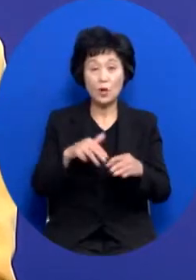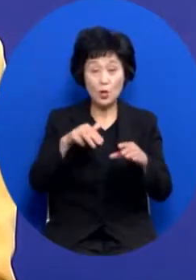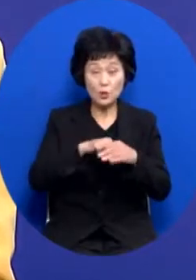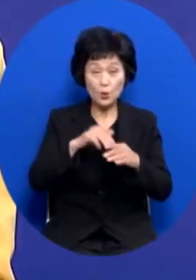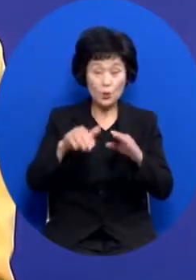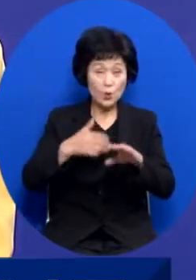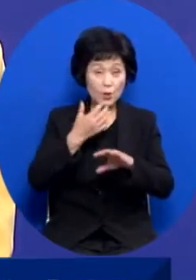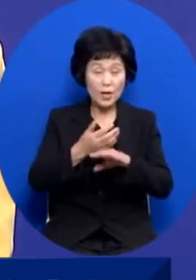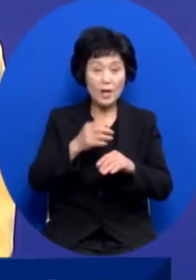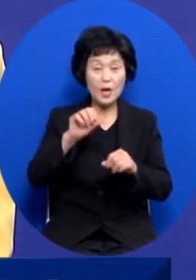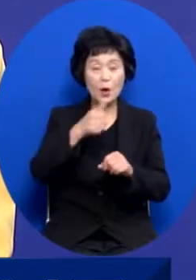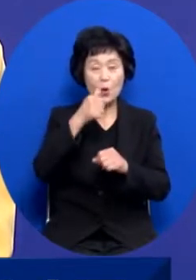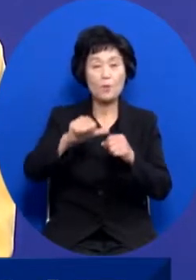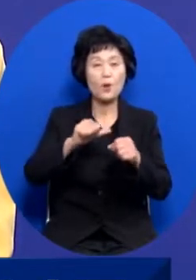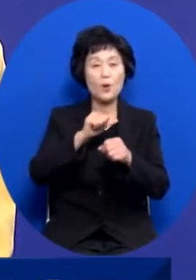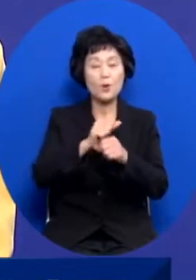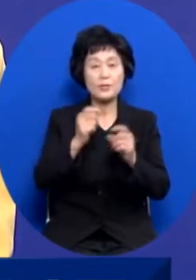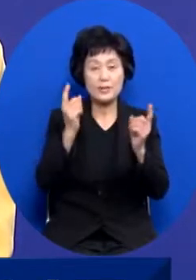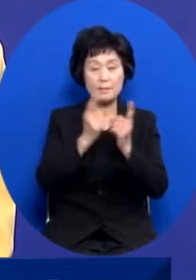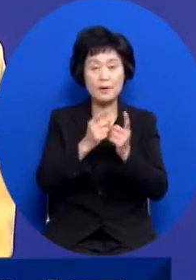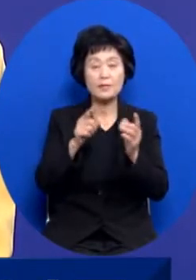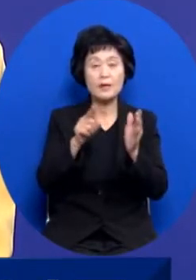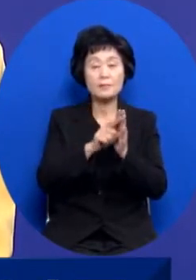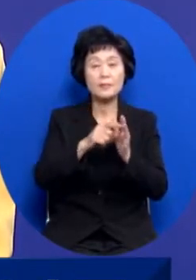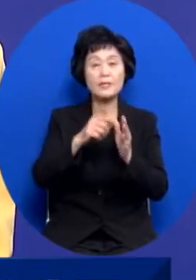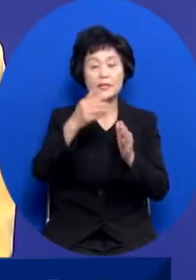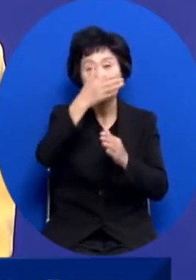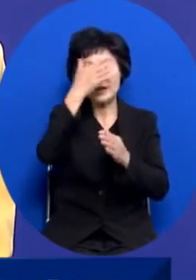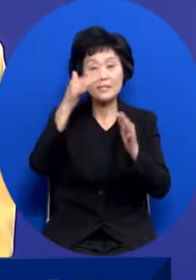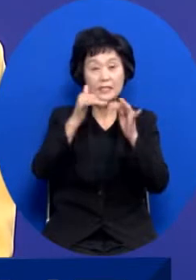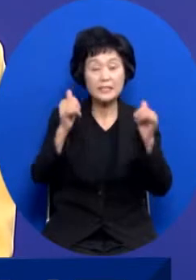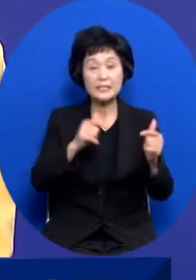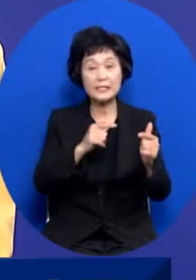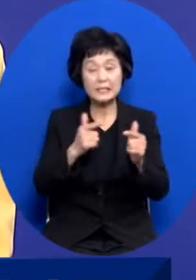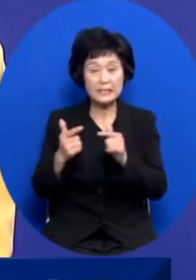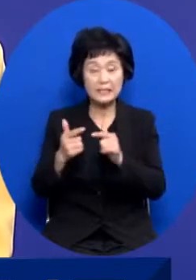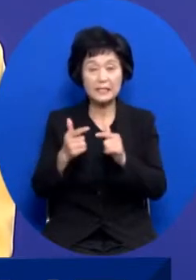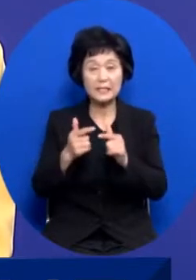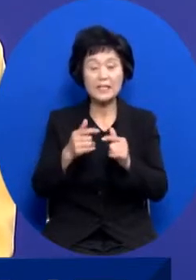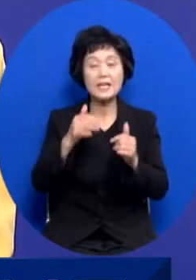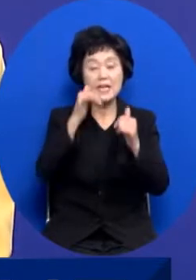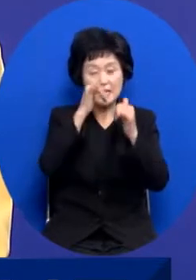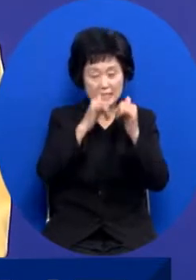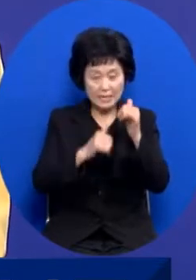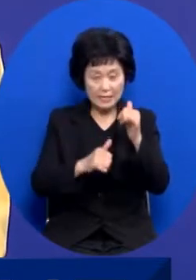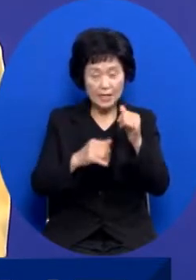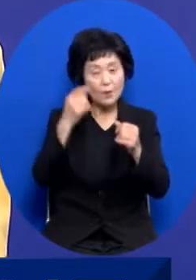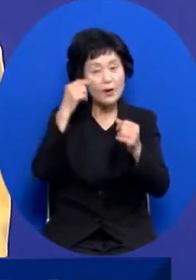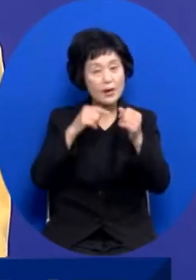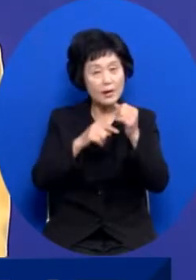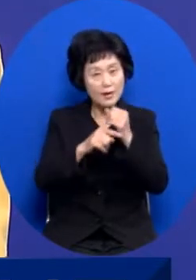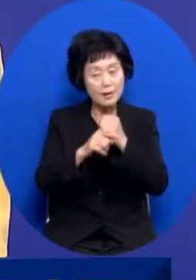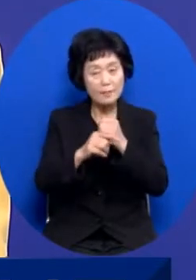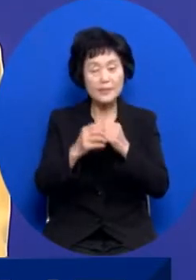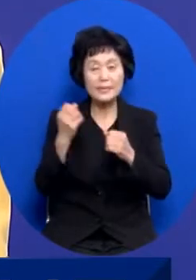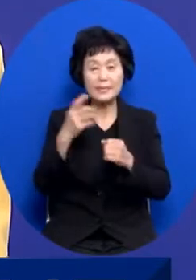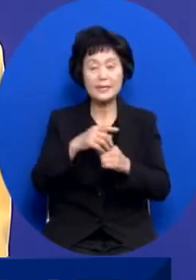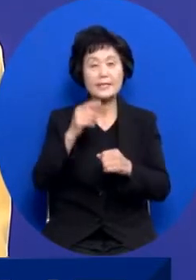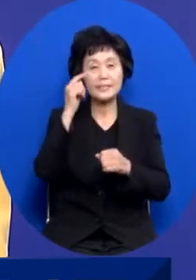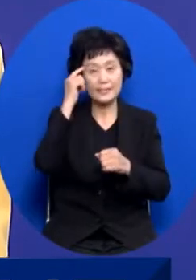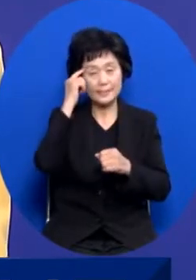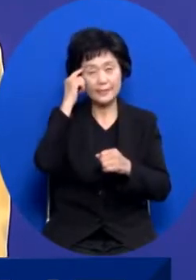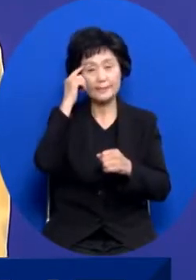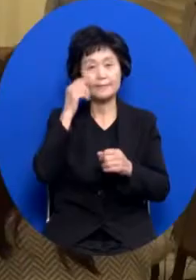종교개혁 505주년을 맞아 크리스천 청년들이 교파를 초월해 역사와 의미를 되새겼습니다. 그 현장을 이현지 기자가 다녀왔습니다.